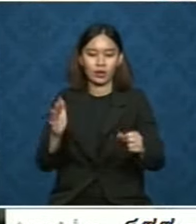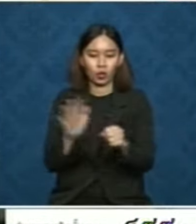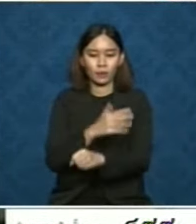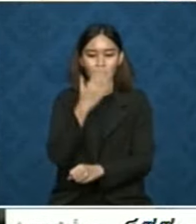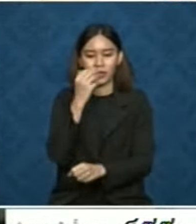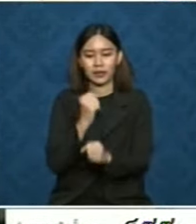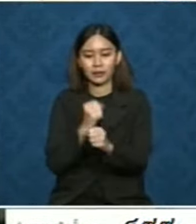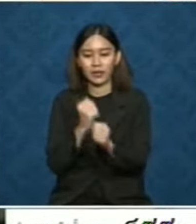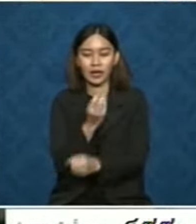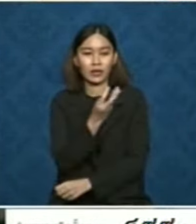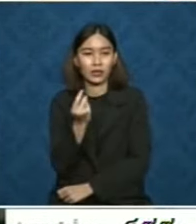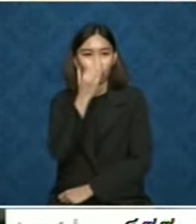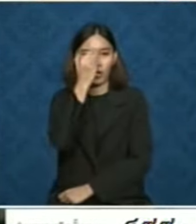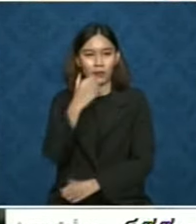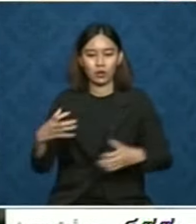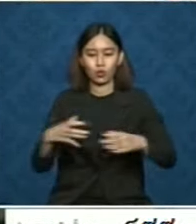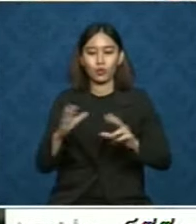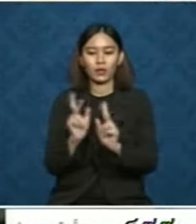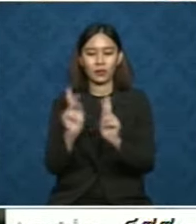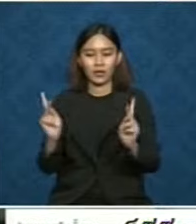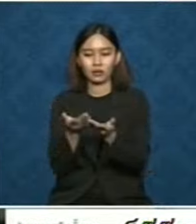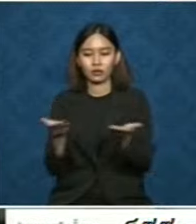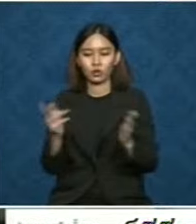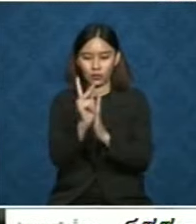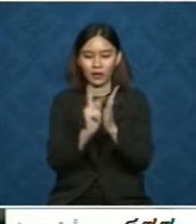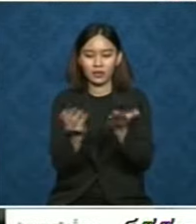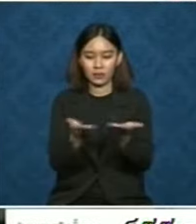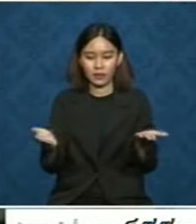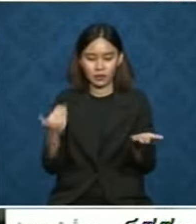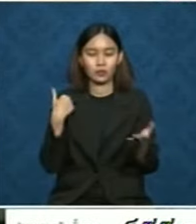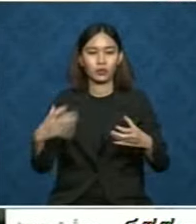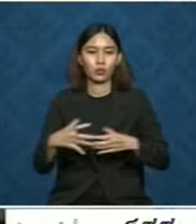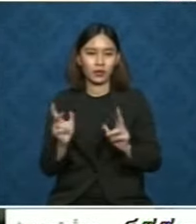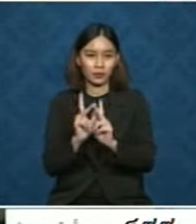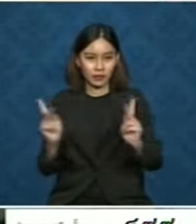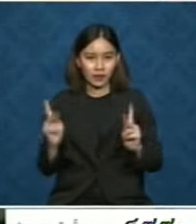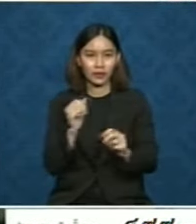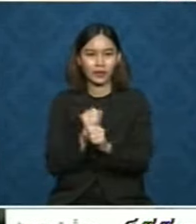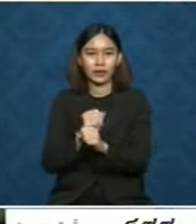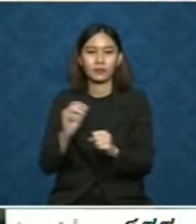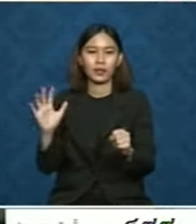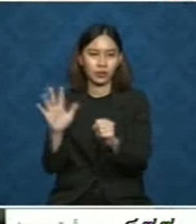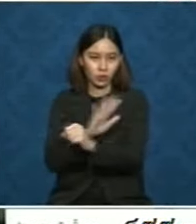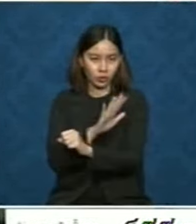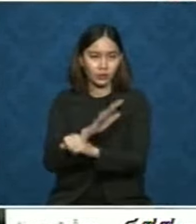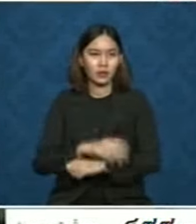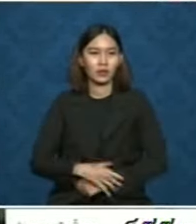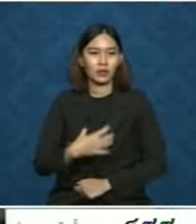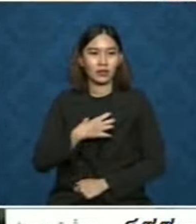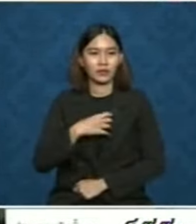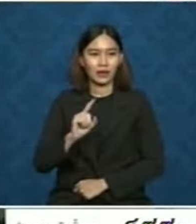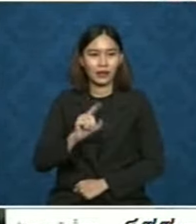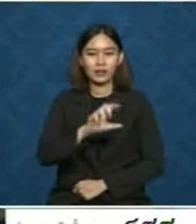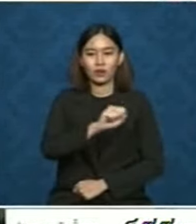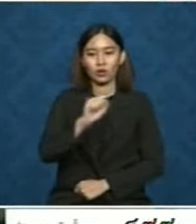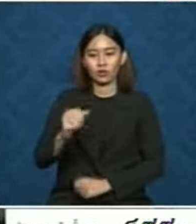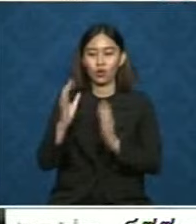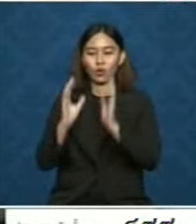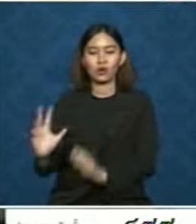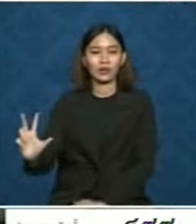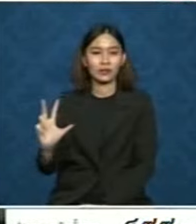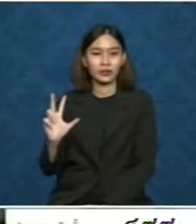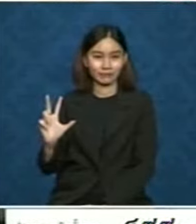งนเร็วขึ้นเพราะว่าเพราะตั้งกรรมาธิการครับกฎหมายฉบับนี้นะครับก็อยให้มันสมบูรณ์ก็อยากให้ท่านส.สทั้ง 3